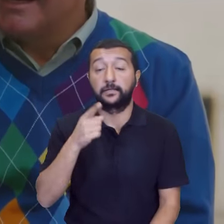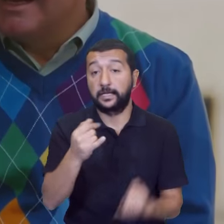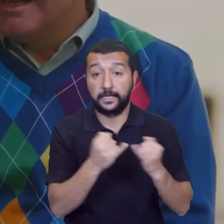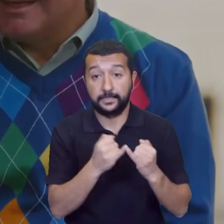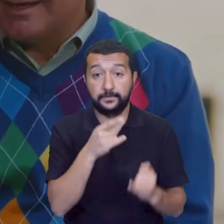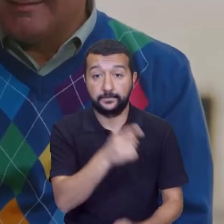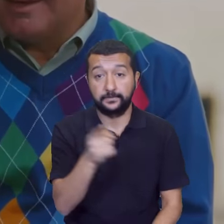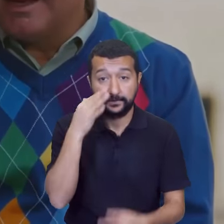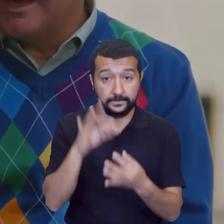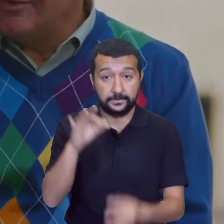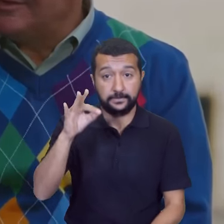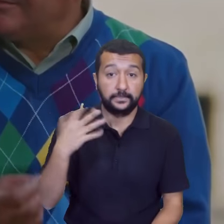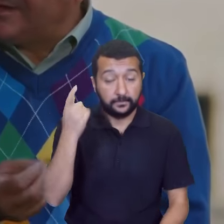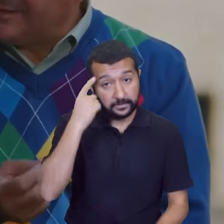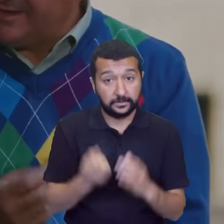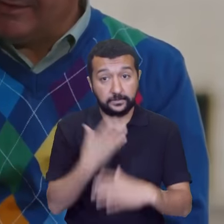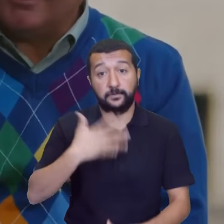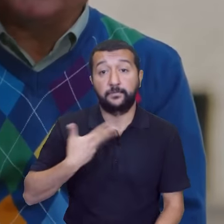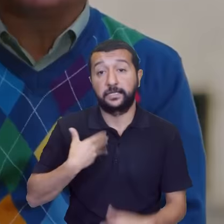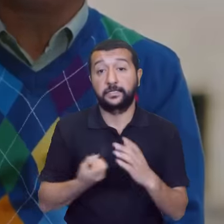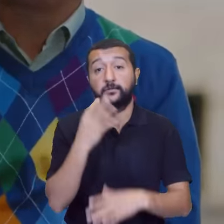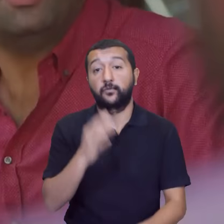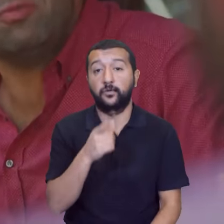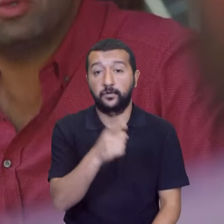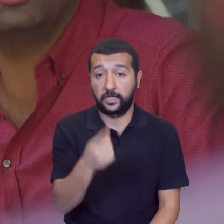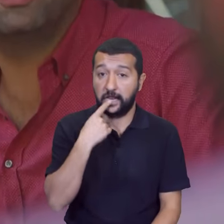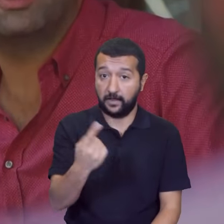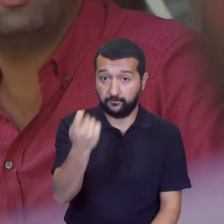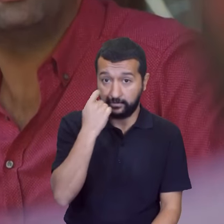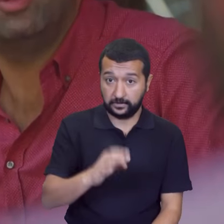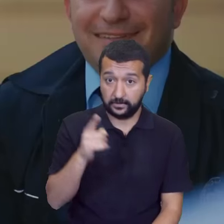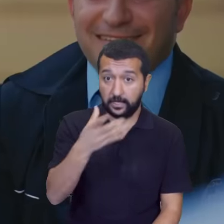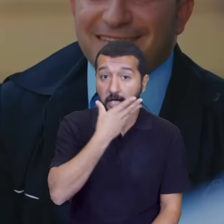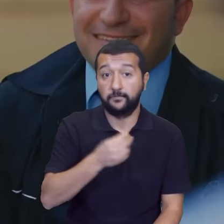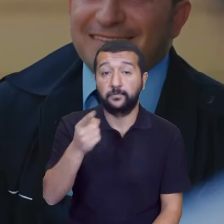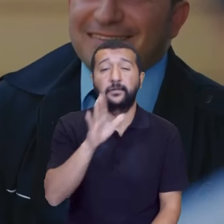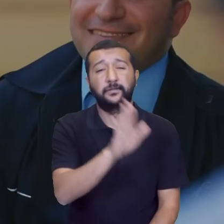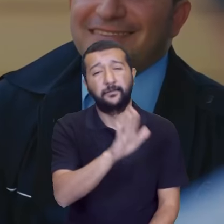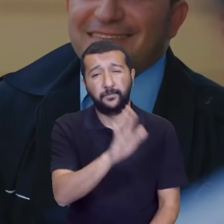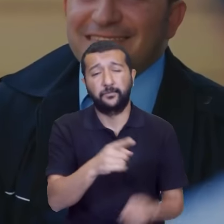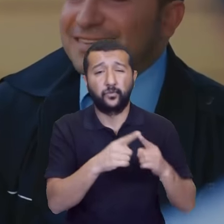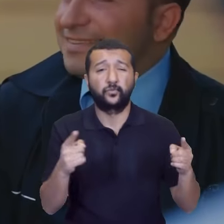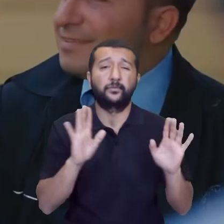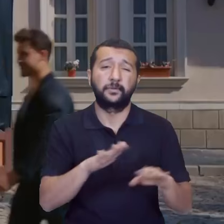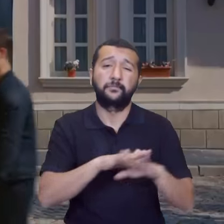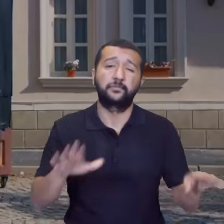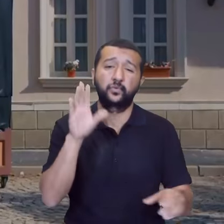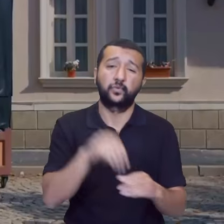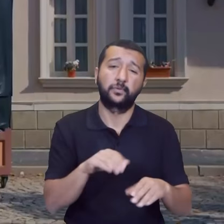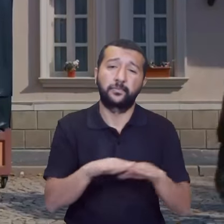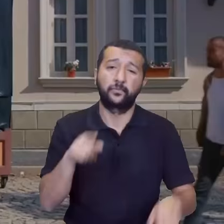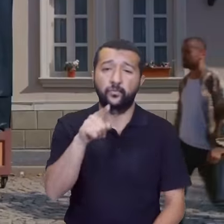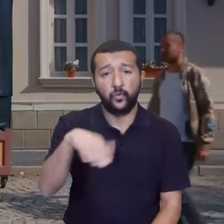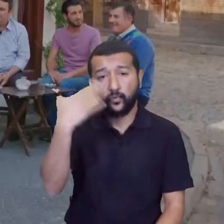Birader insanın başına ne geliyorsa meraktan geliyor yalnız. Laf mı sokuyorsun Şevket abi? Ayıp olmuyor. Tamam tamam uzatmayın artık. Bitmiş gitmiş